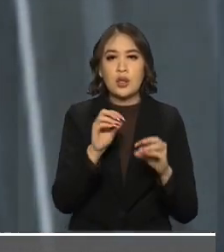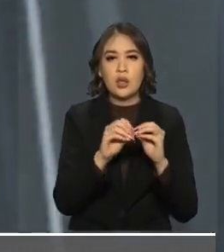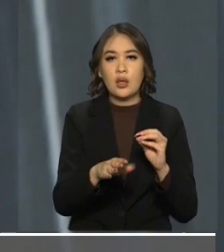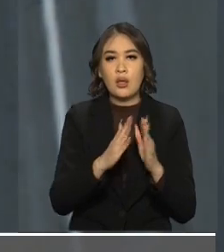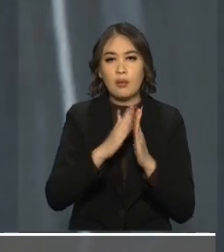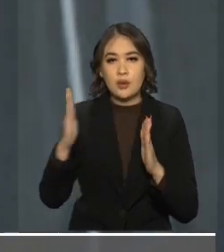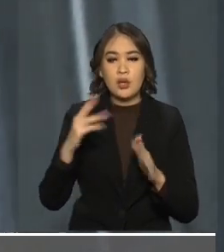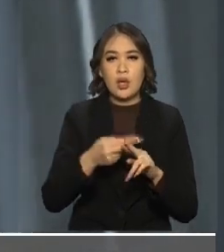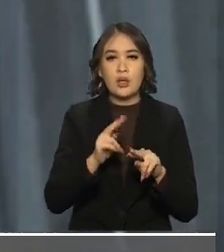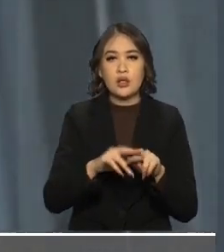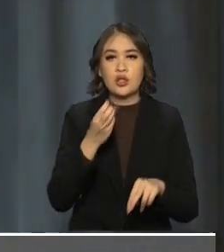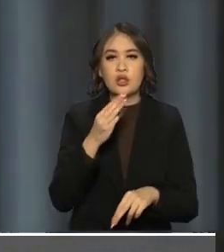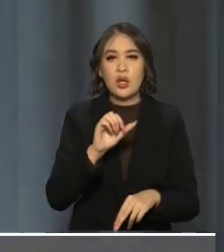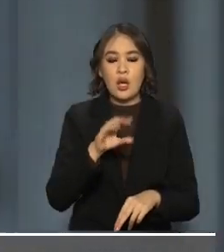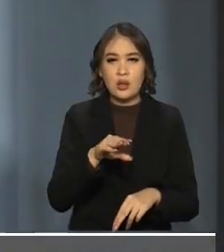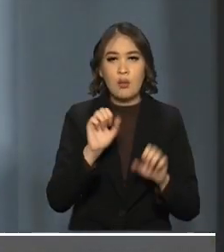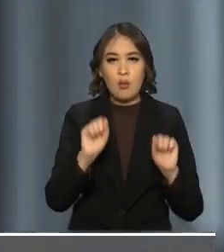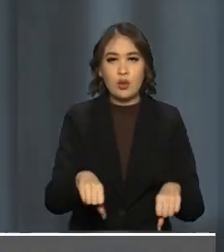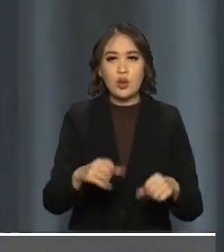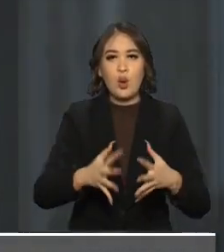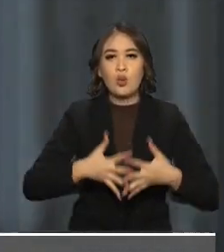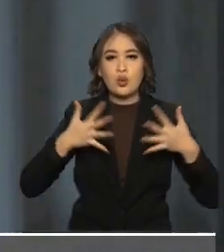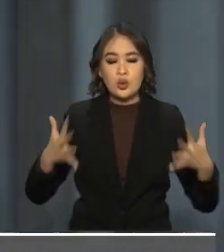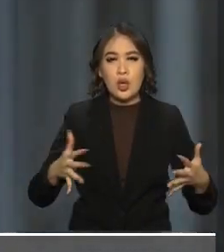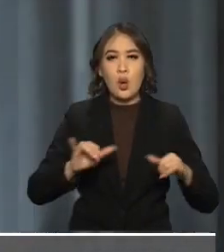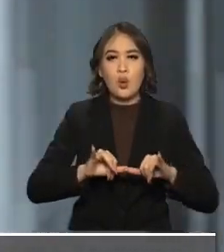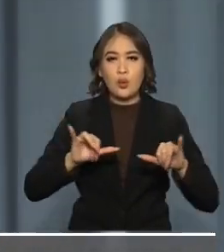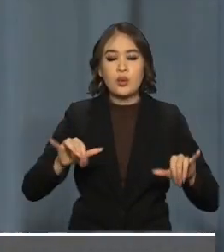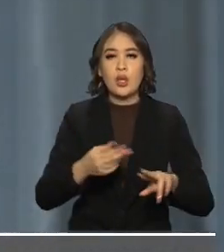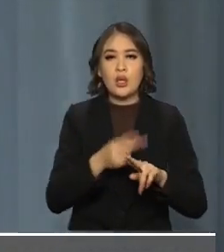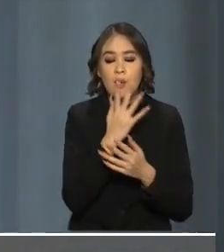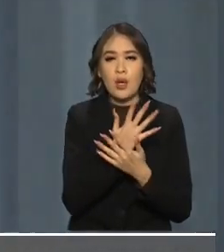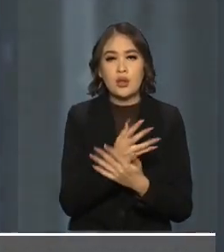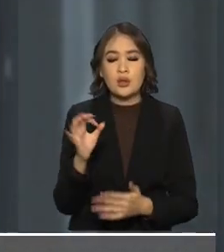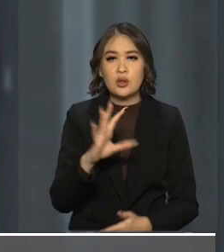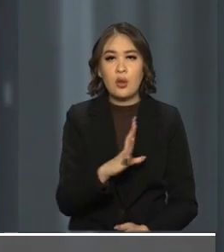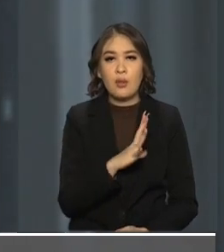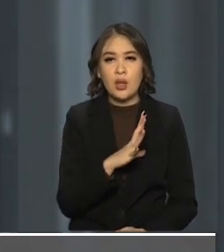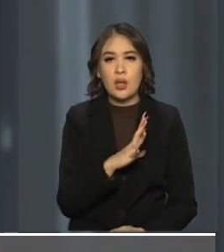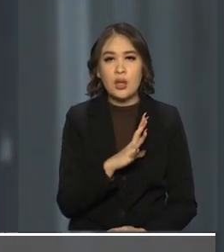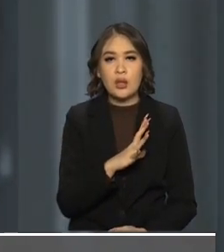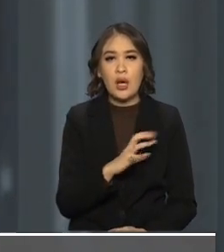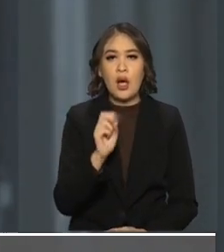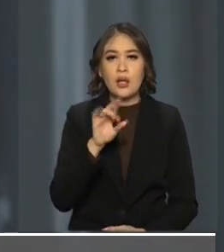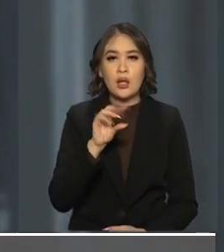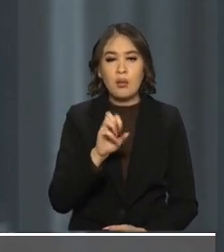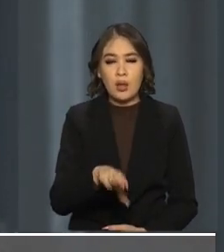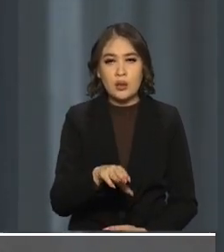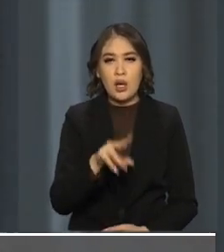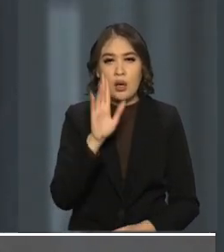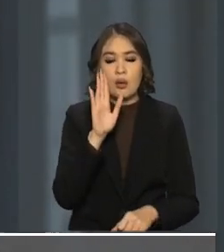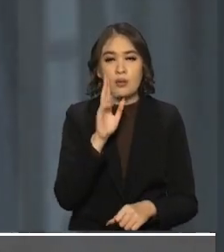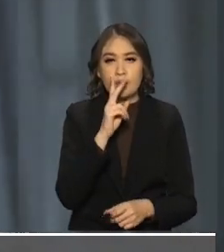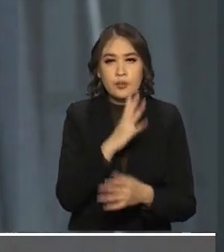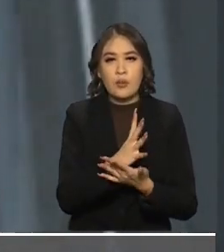одного инспектора. То есть и штат нужно усилить, и вертикаль. Вертикаль связана с тем, что сегодня инспекции подчиняются акиматам. И, соответственно,